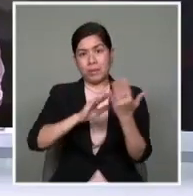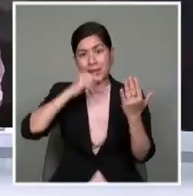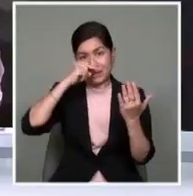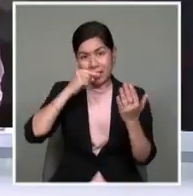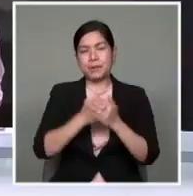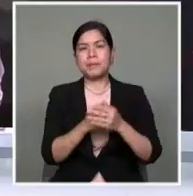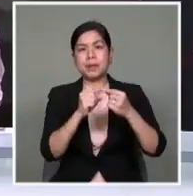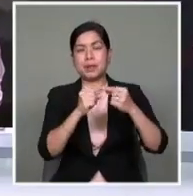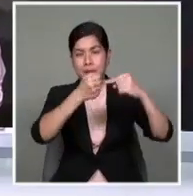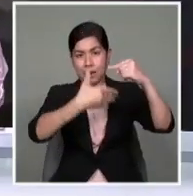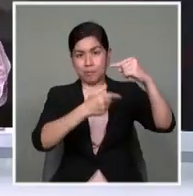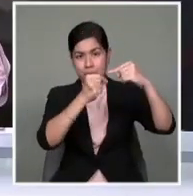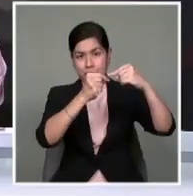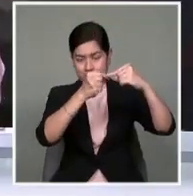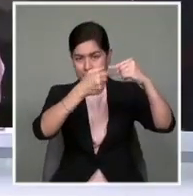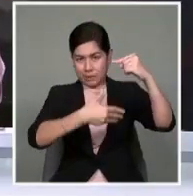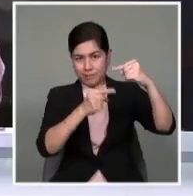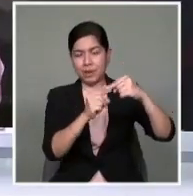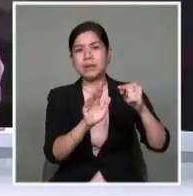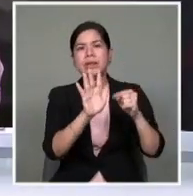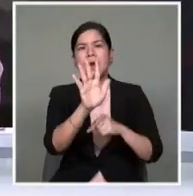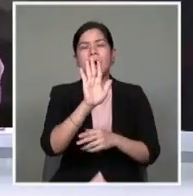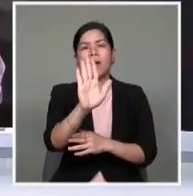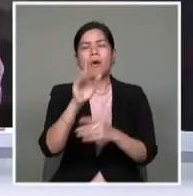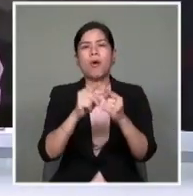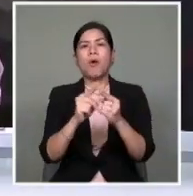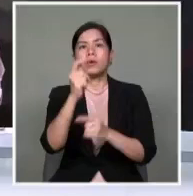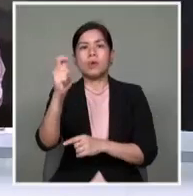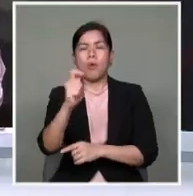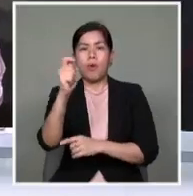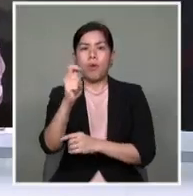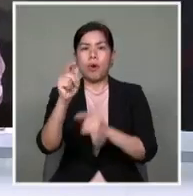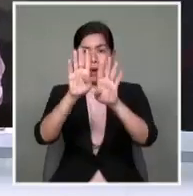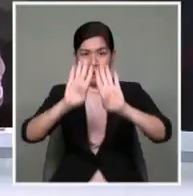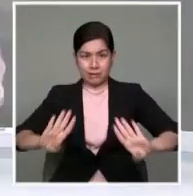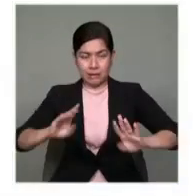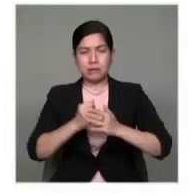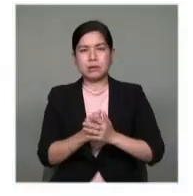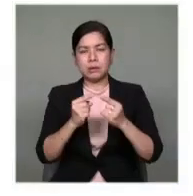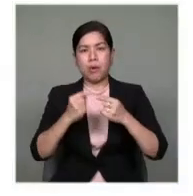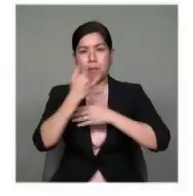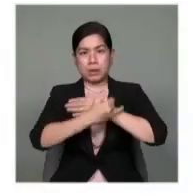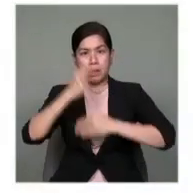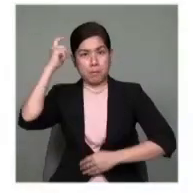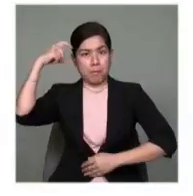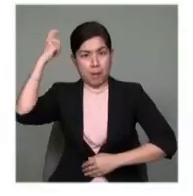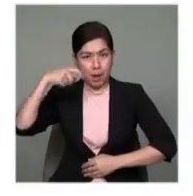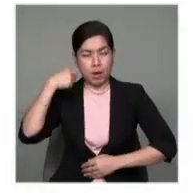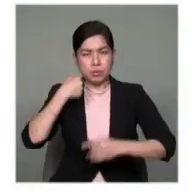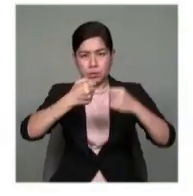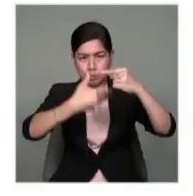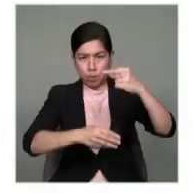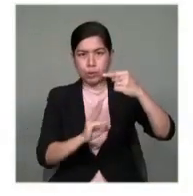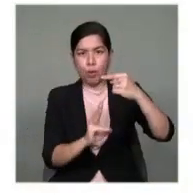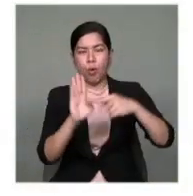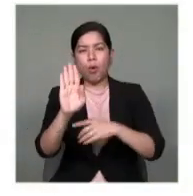นเมียนมาเนี่ยอยู่อันดับ6ของอาเซียนแล้วคาดการณ์ว่าถ้าเกิดว่ายอดผู้ติดเชื้อของเมียนมาเพิ่มสูงขึ้นแบบนี้ภายในอี